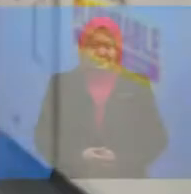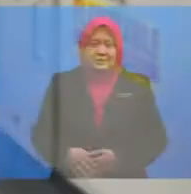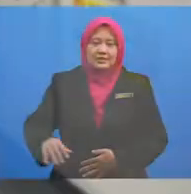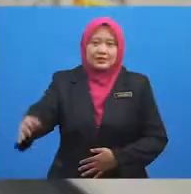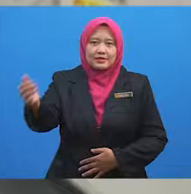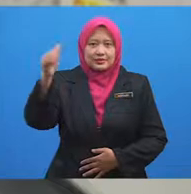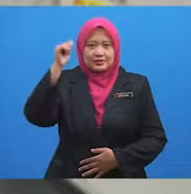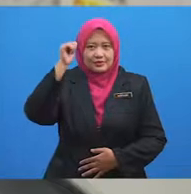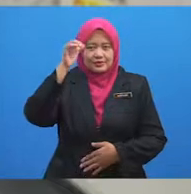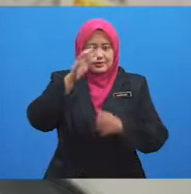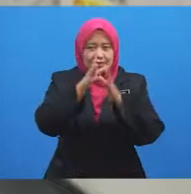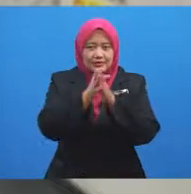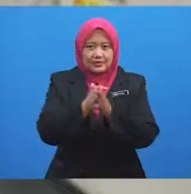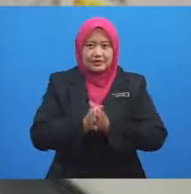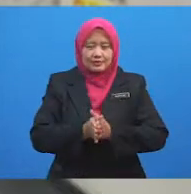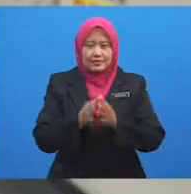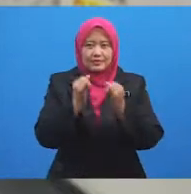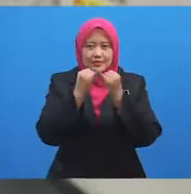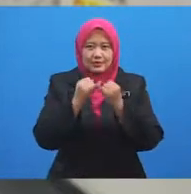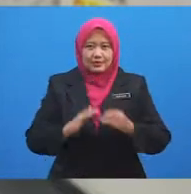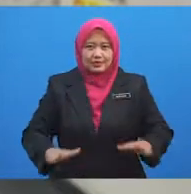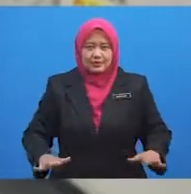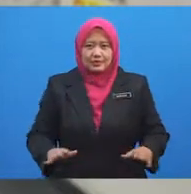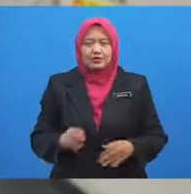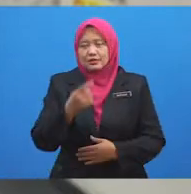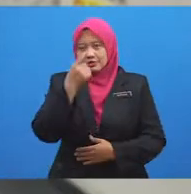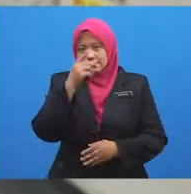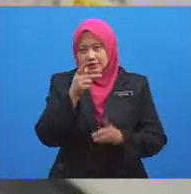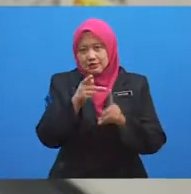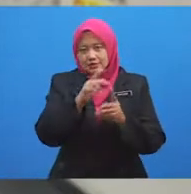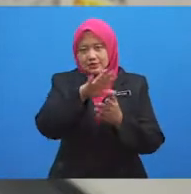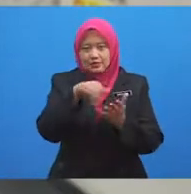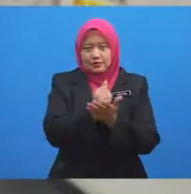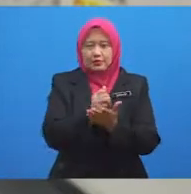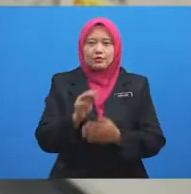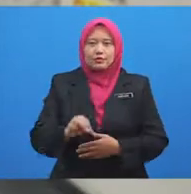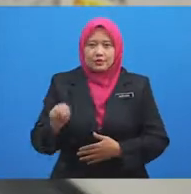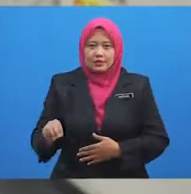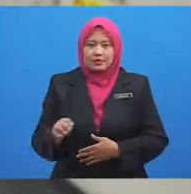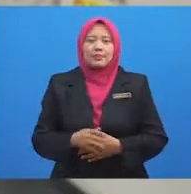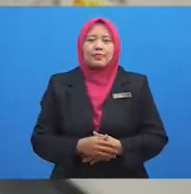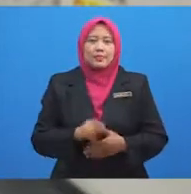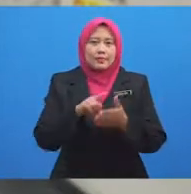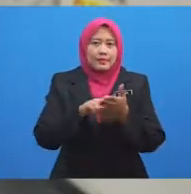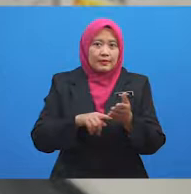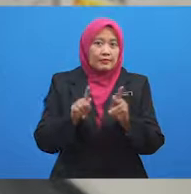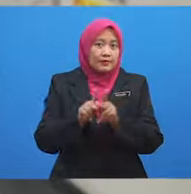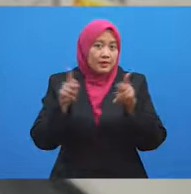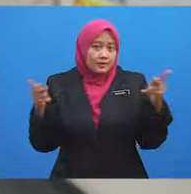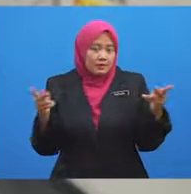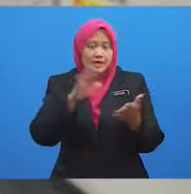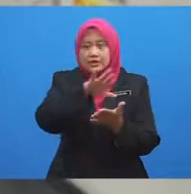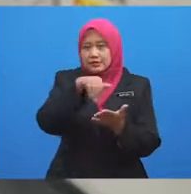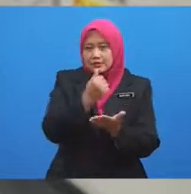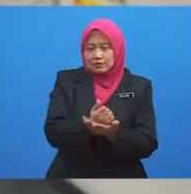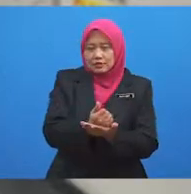Salam sejahtera kepada murid-murid yang tersayang. Apa khabar murid-murid? Saya mendoakan agar